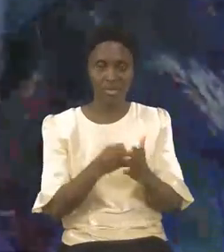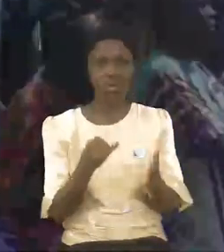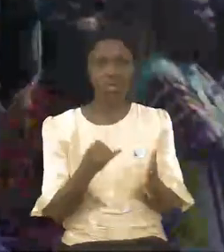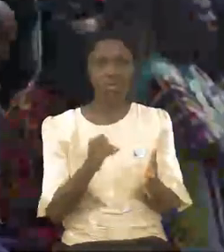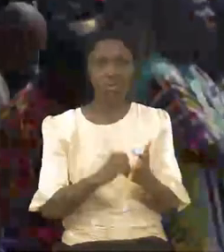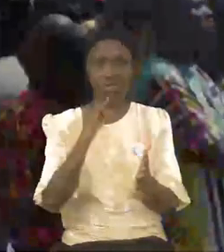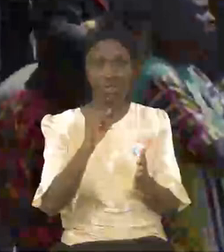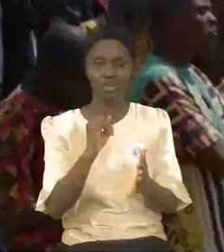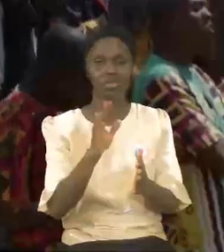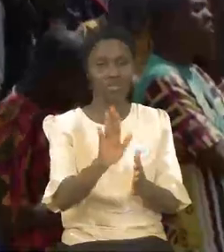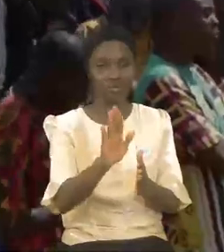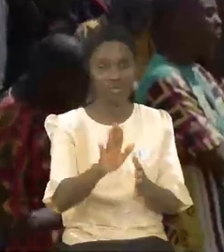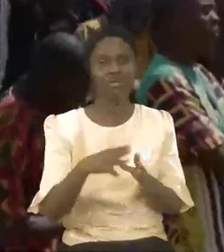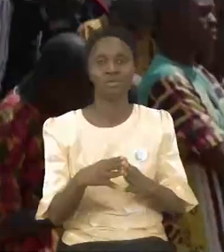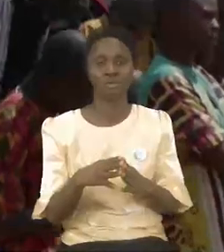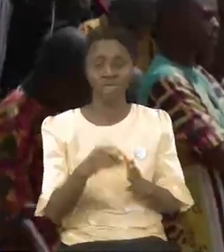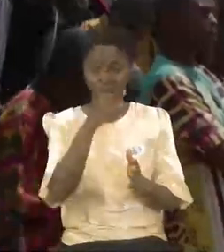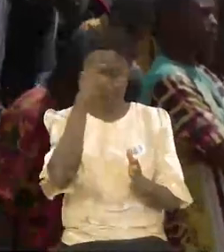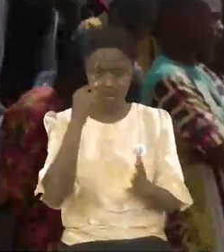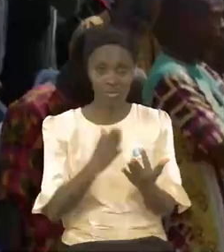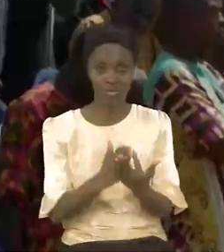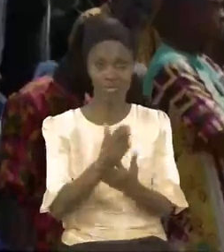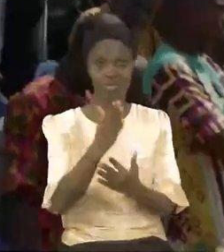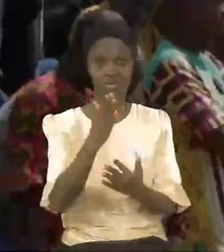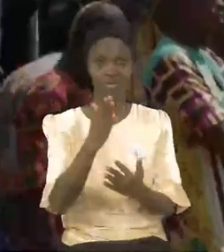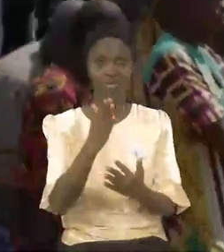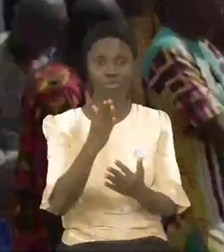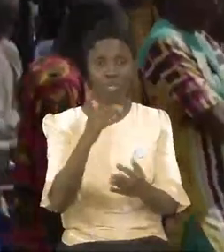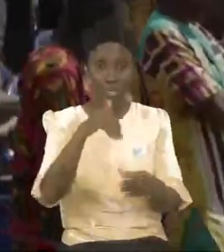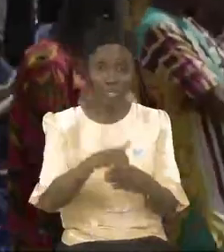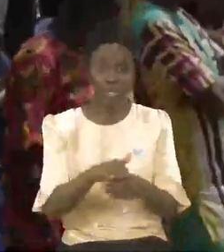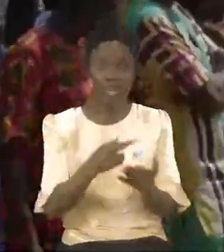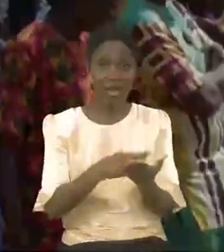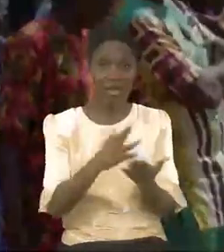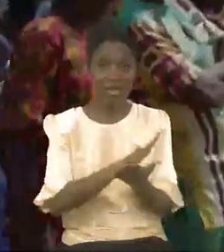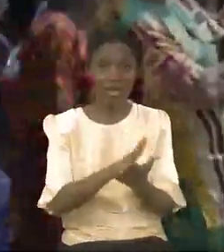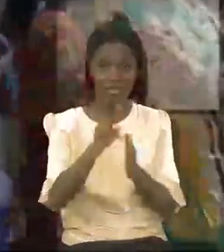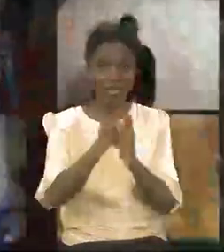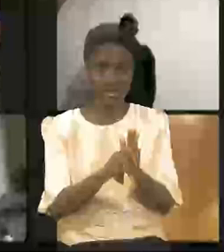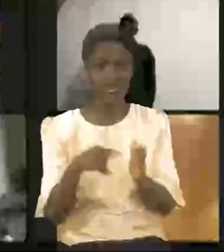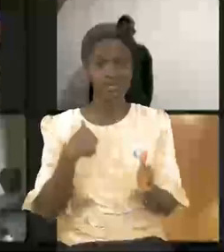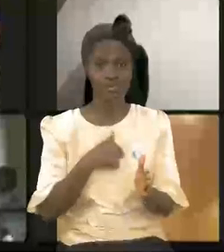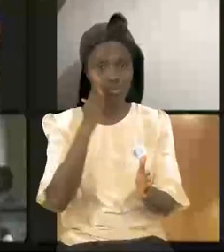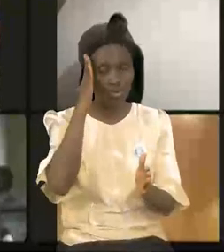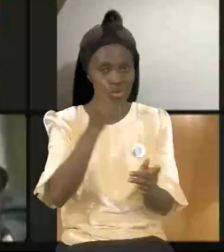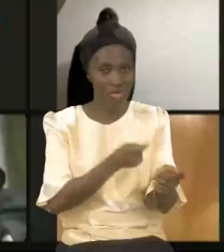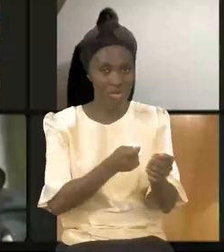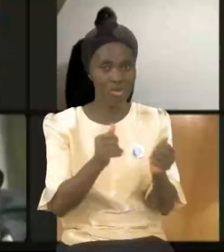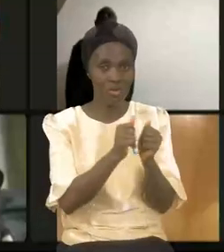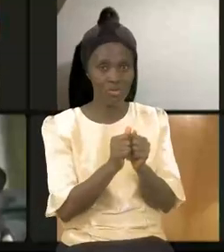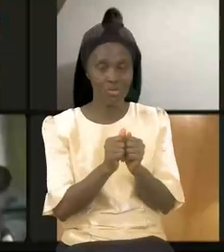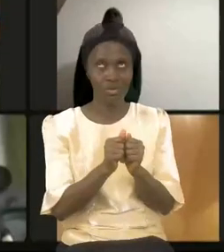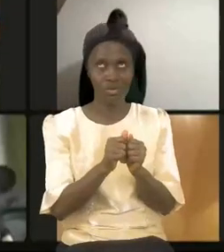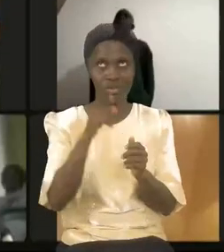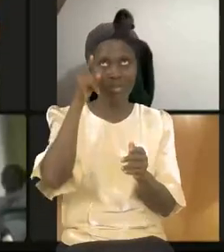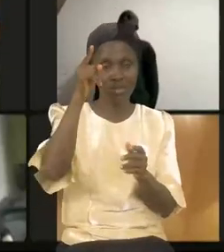toi. Parce que la véritable justice va régner avec lui. Nous allons régner avec lui. Et